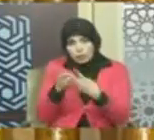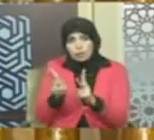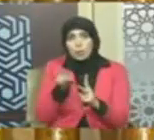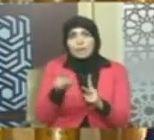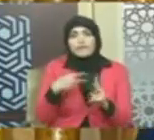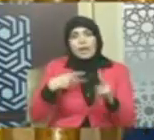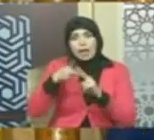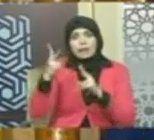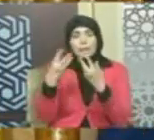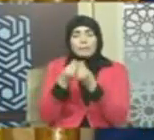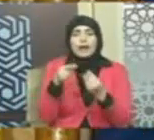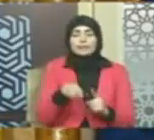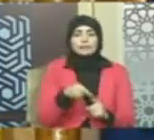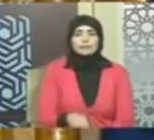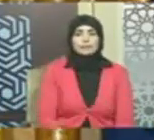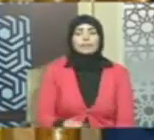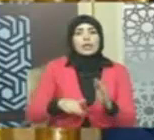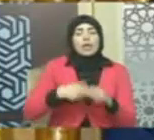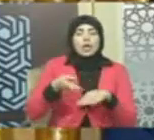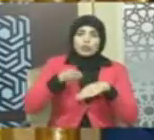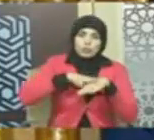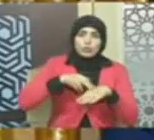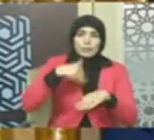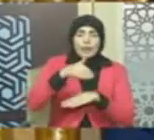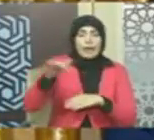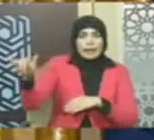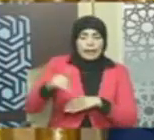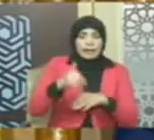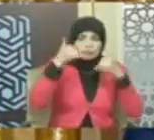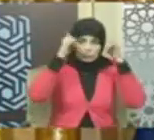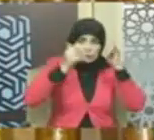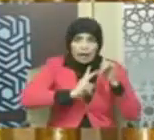بالهجرة. ثم جاءت غنائم